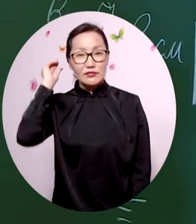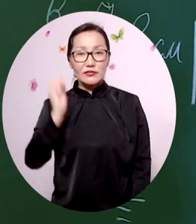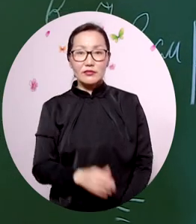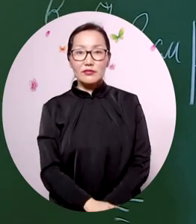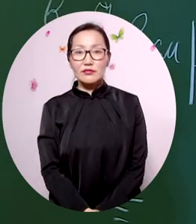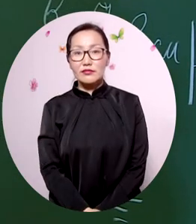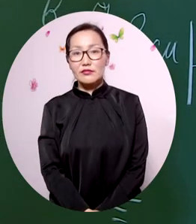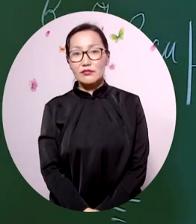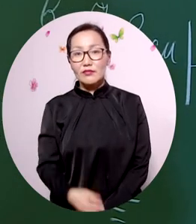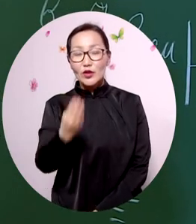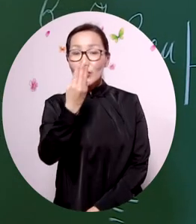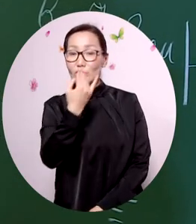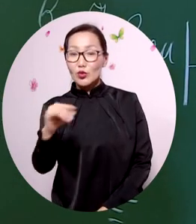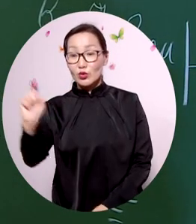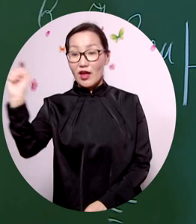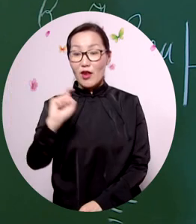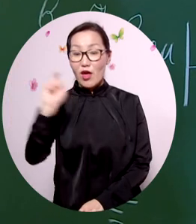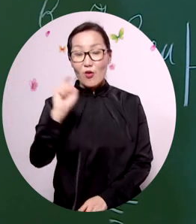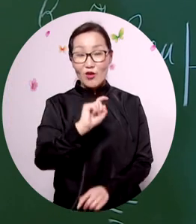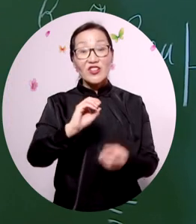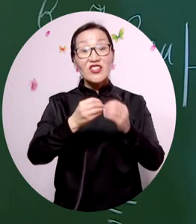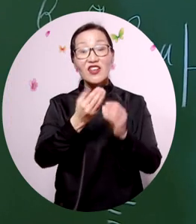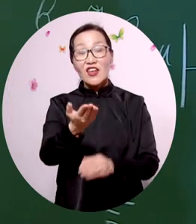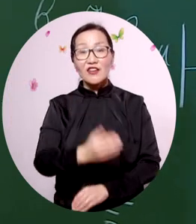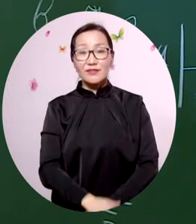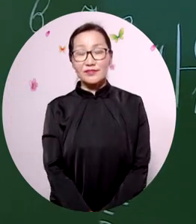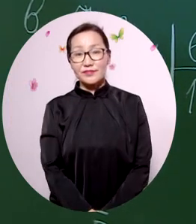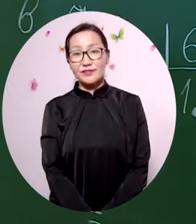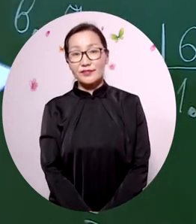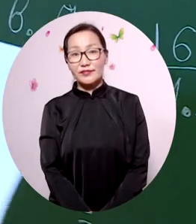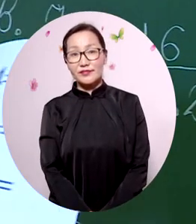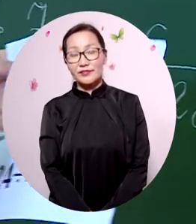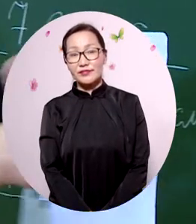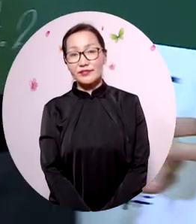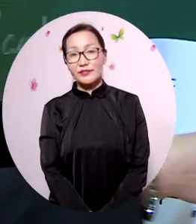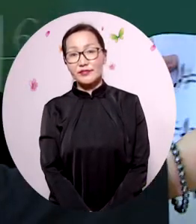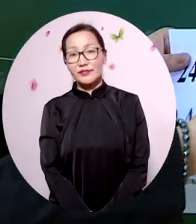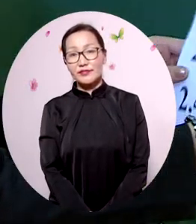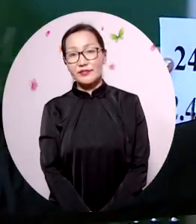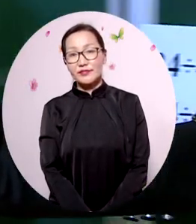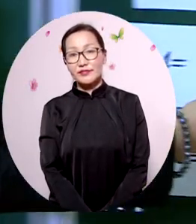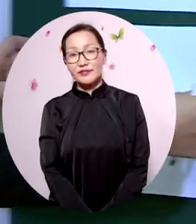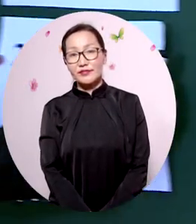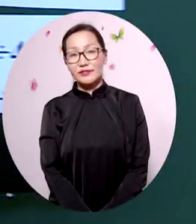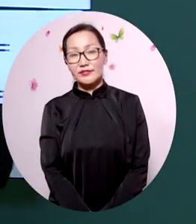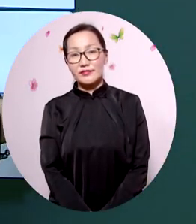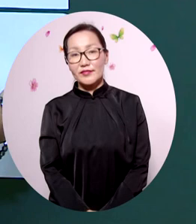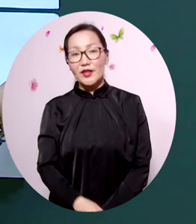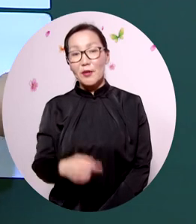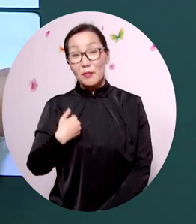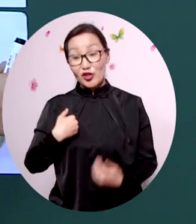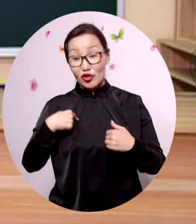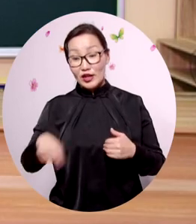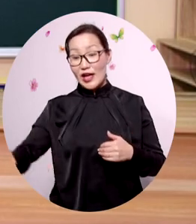Бичээд хэрэггүй миний хүүхдүүд шууд шууд хариунуудыг хэлчихээрэй. За багш нь энд наагаад хариуг